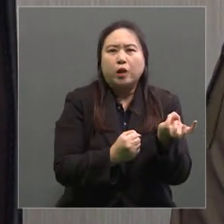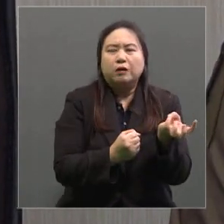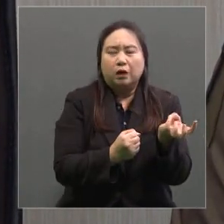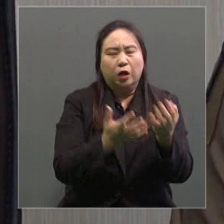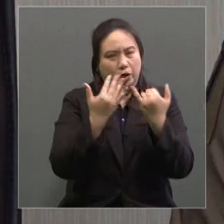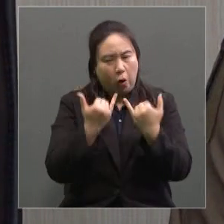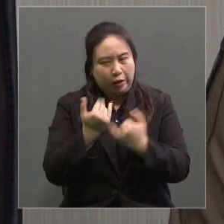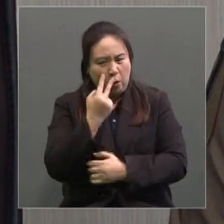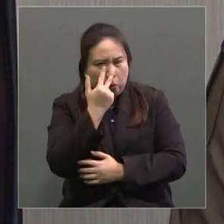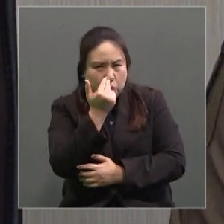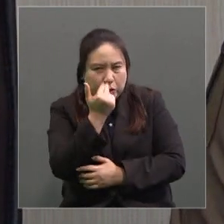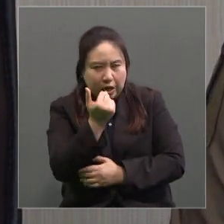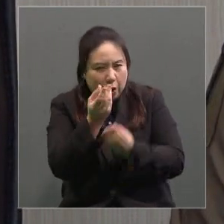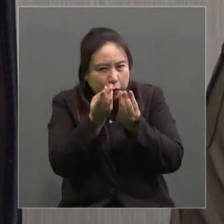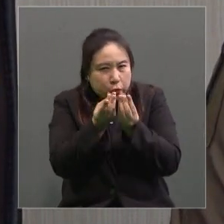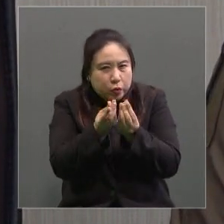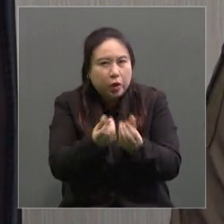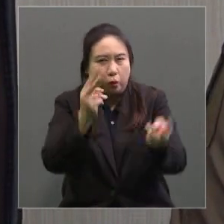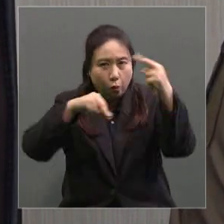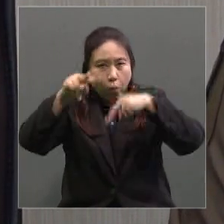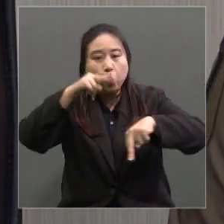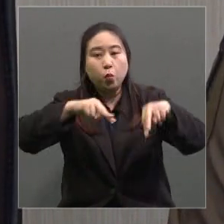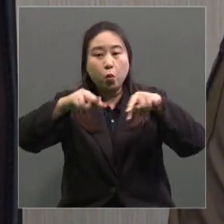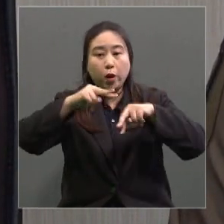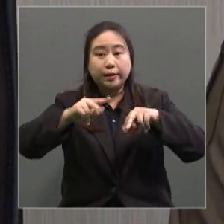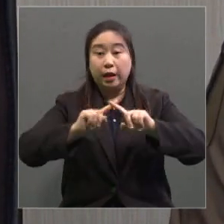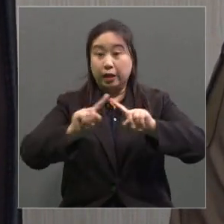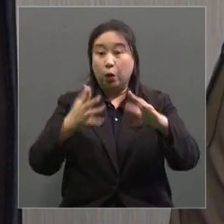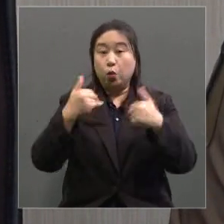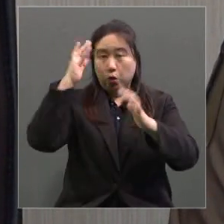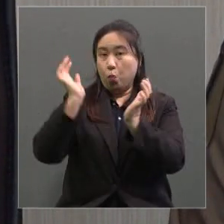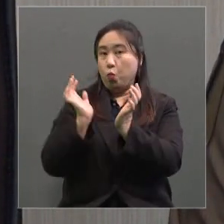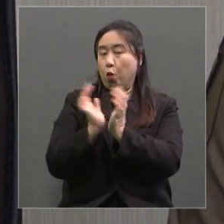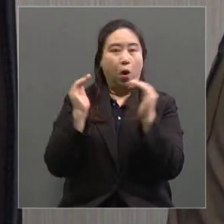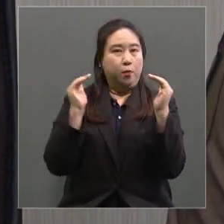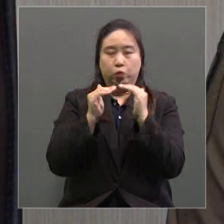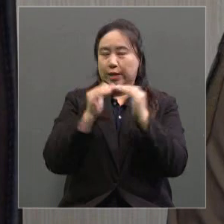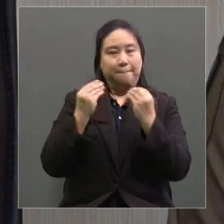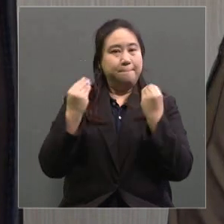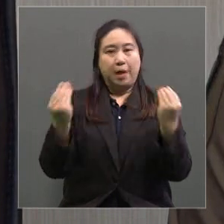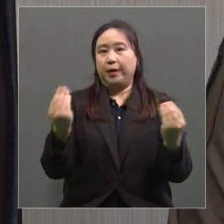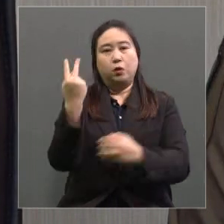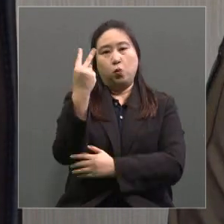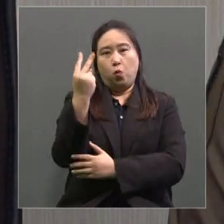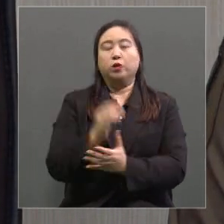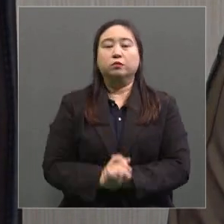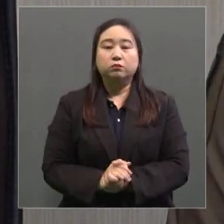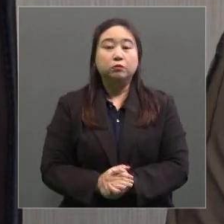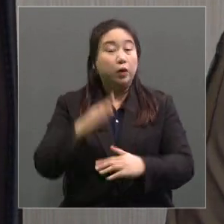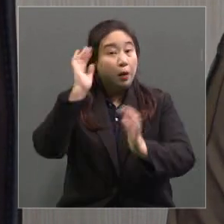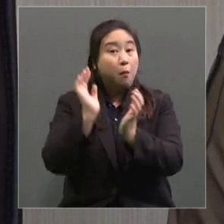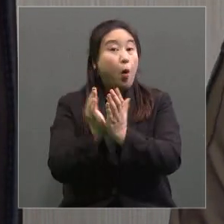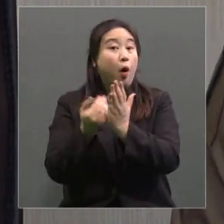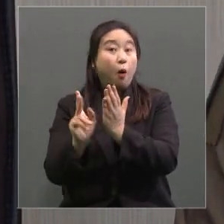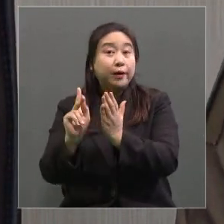องอาศัยความละเอียดรอบคอบในการตรวจสอบเรื่องที่เกิดขึ้นแต่ยืนยันว่าตำรวจจะให้ความเป็นธรรมกับทั้งสองฝ่ายลองฟังเสียงพุ่มกับส